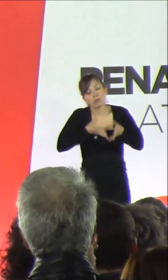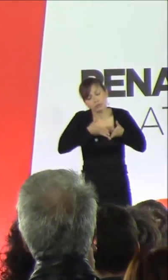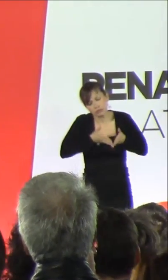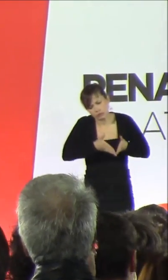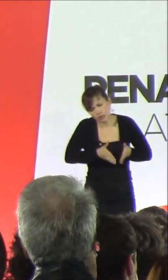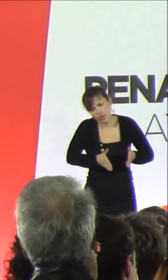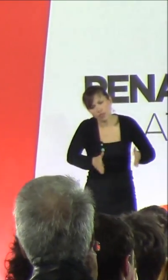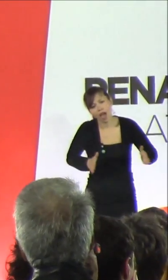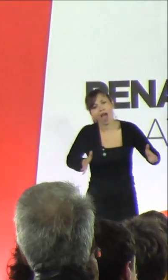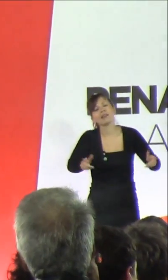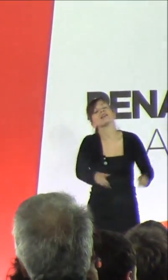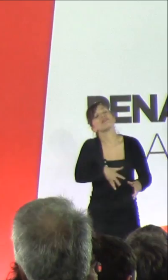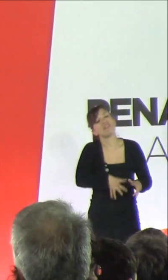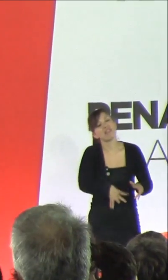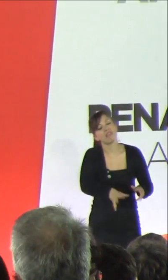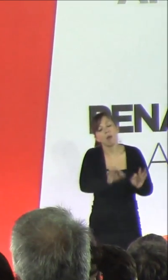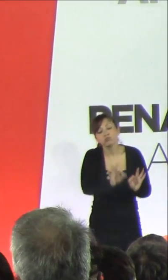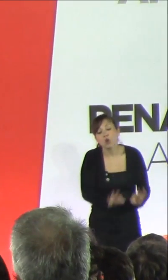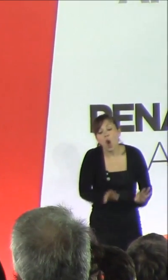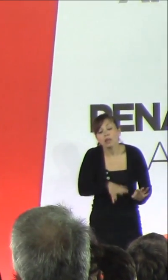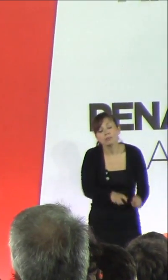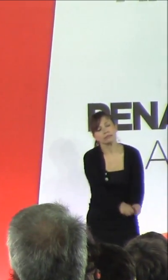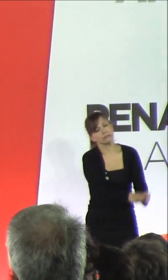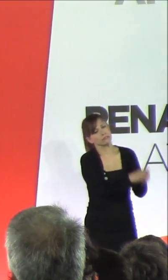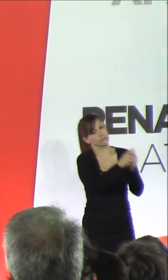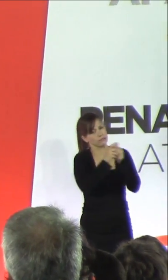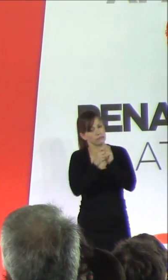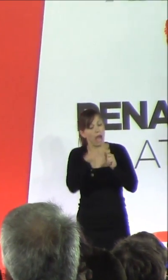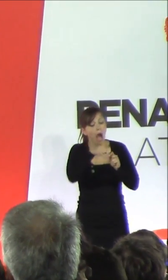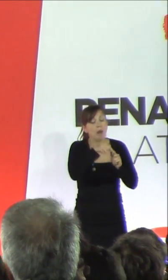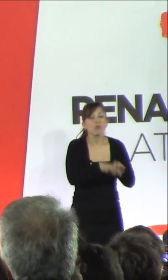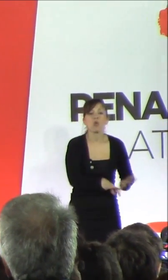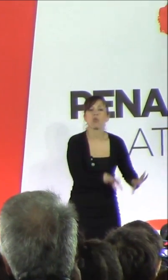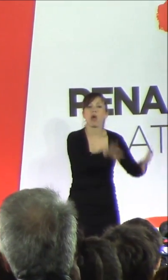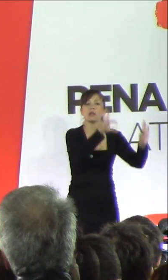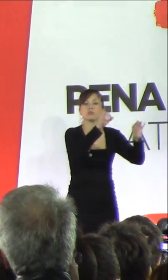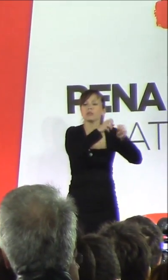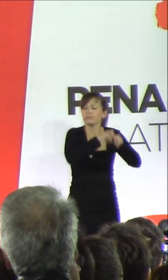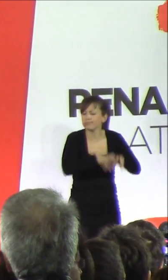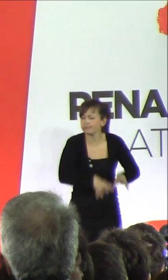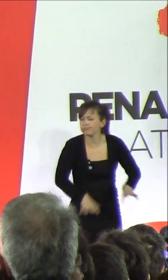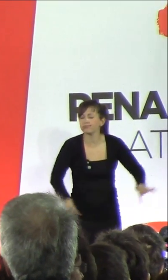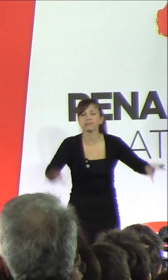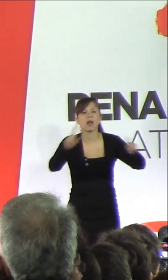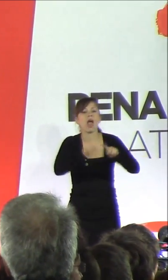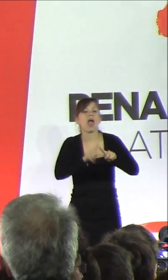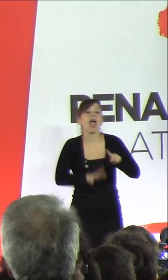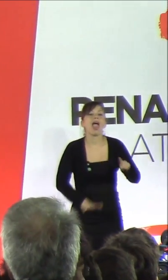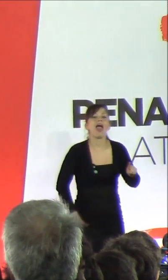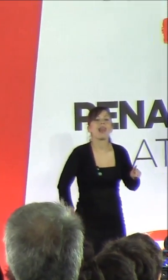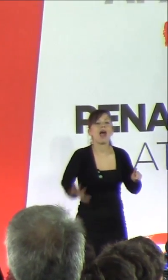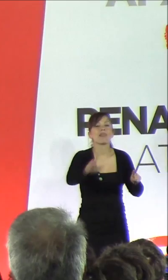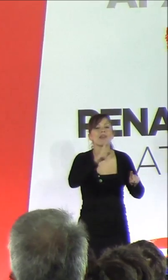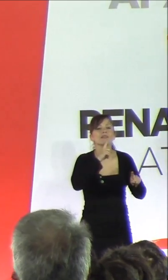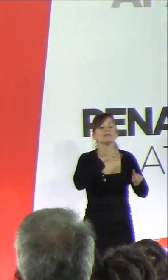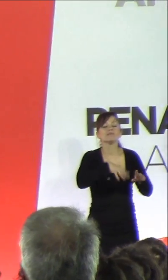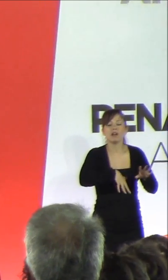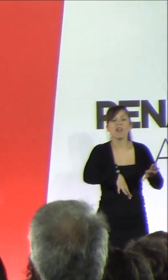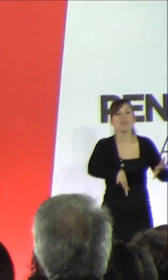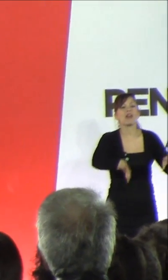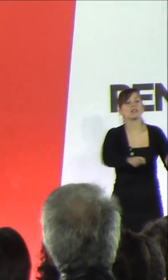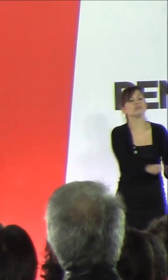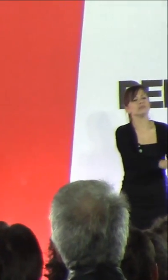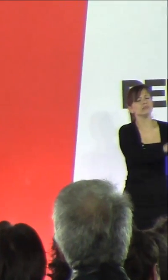της μεγάλης ανατροπής. Η Αττική και η Αθήνα θα σύρουν το χορό της